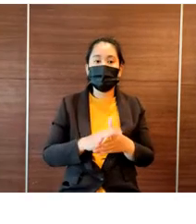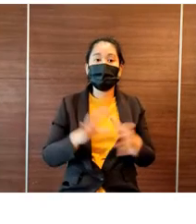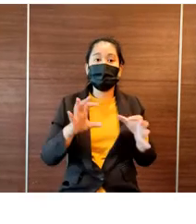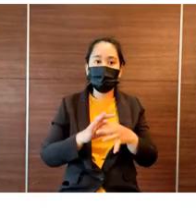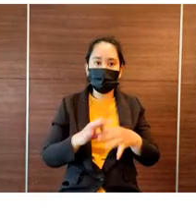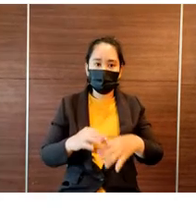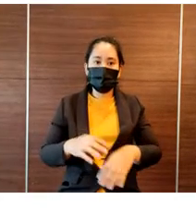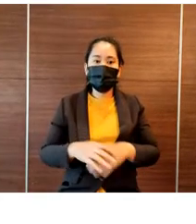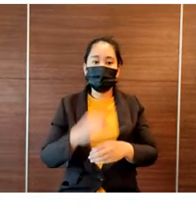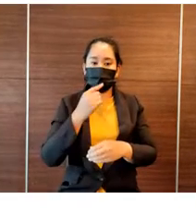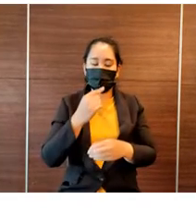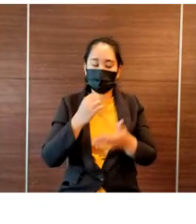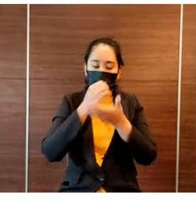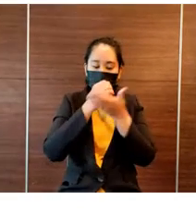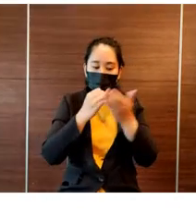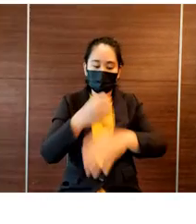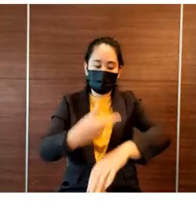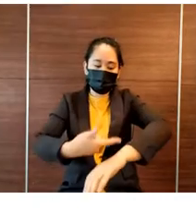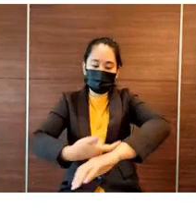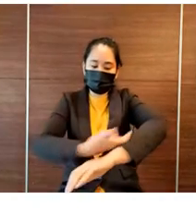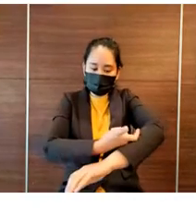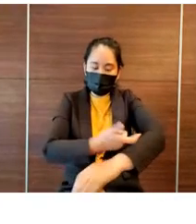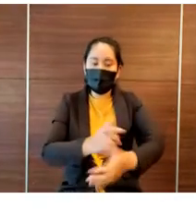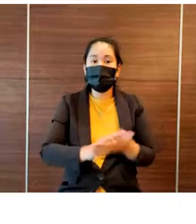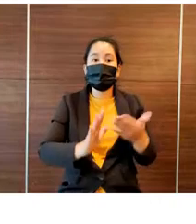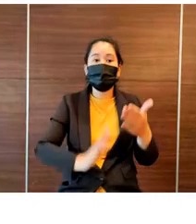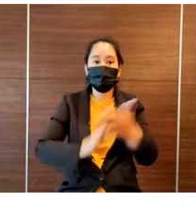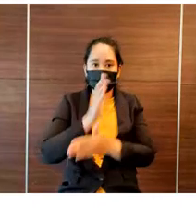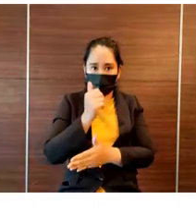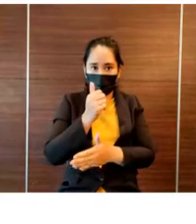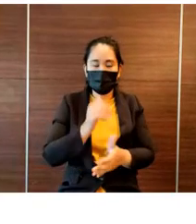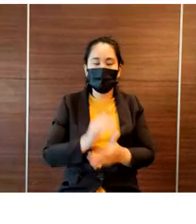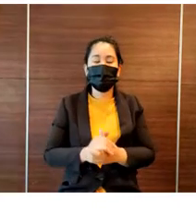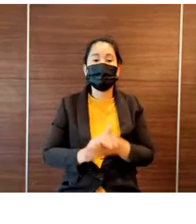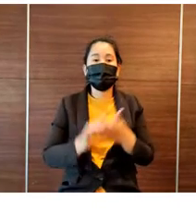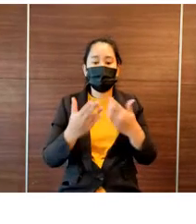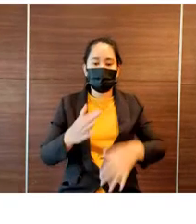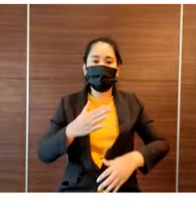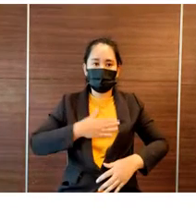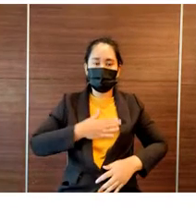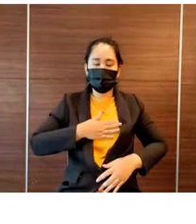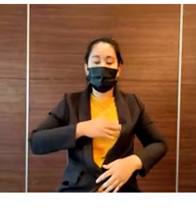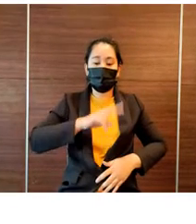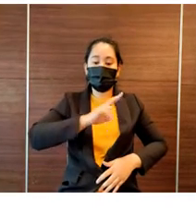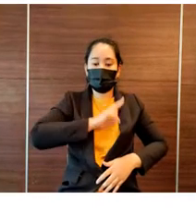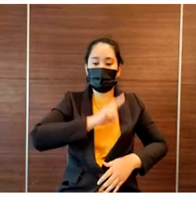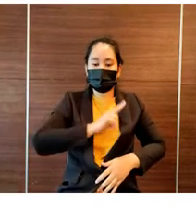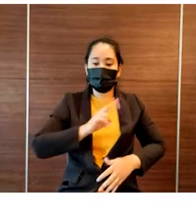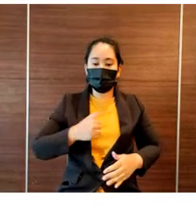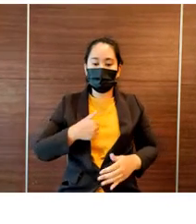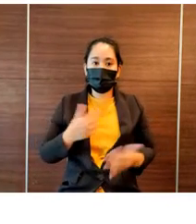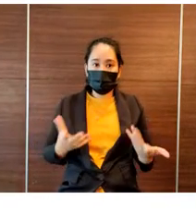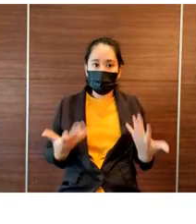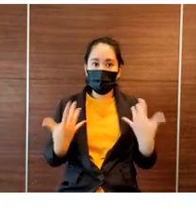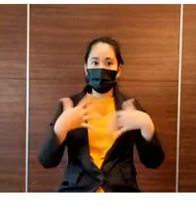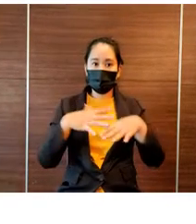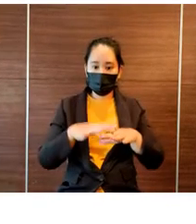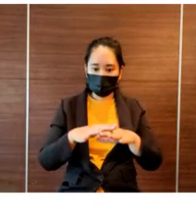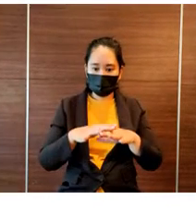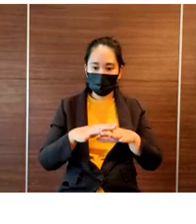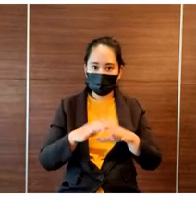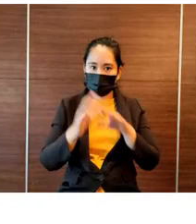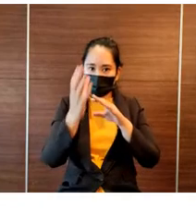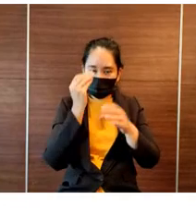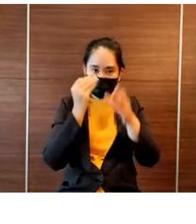ข็มเนี่ยให้มันสำเร็จนะครับแล้วก็เอาตัวเองเนี่ยเข้าไปอยู่ในวงจรเพื่อรับ